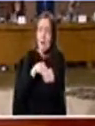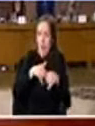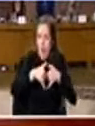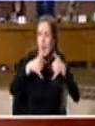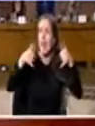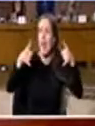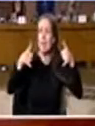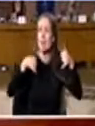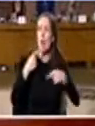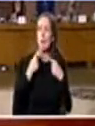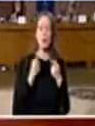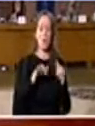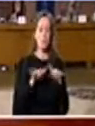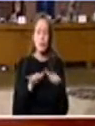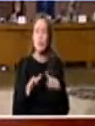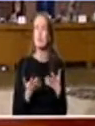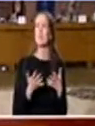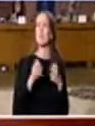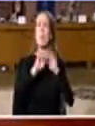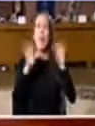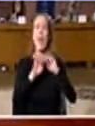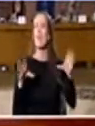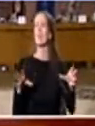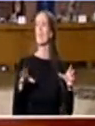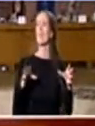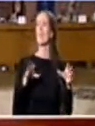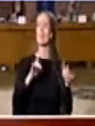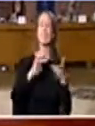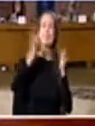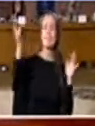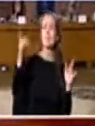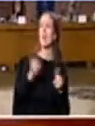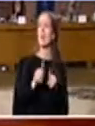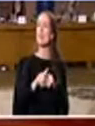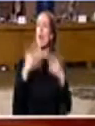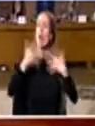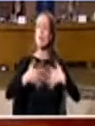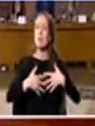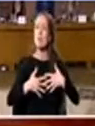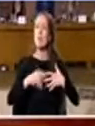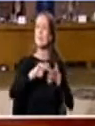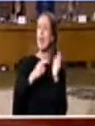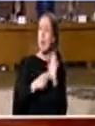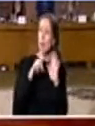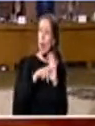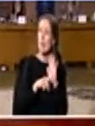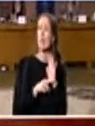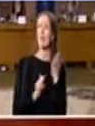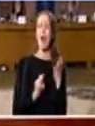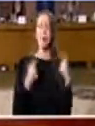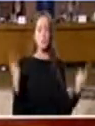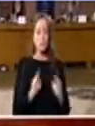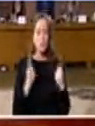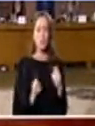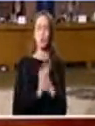o informatičkom društvu i medijima, ja ovde govorim o industrijskoj politici i promociji